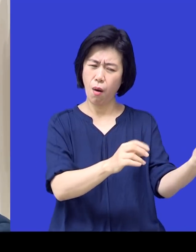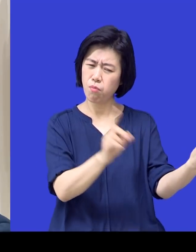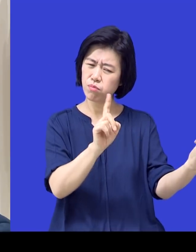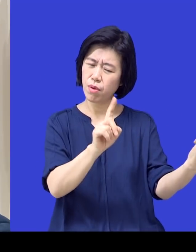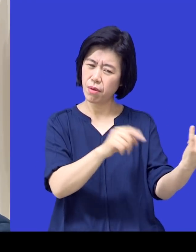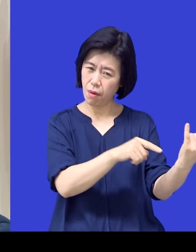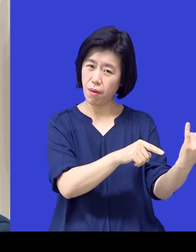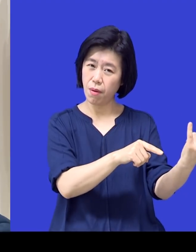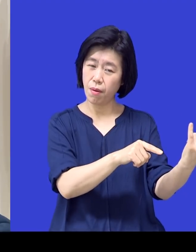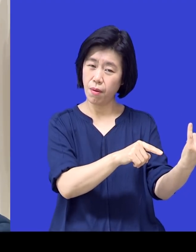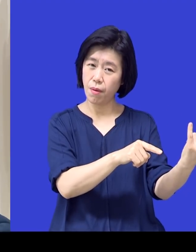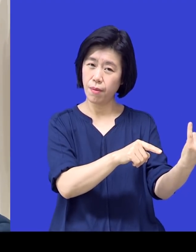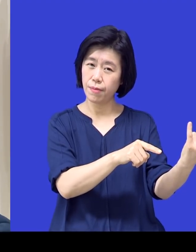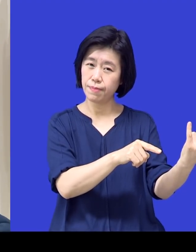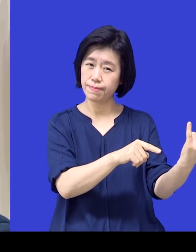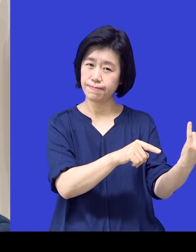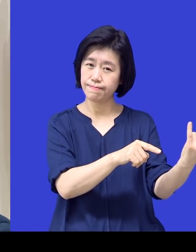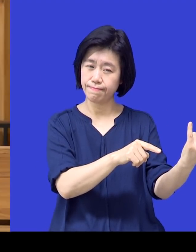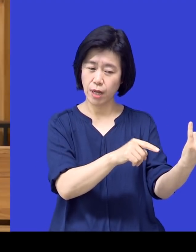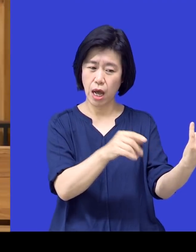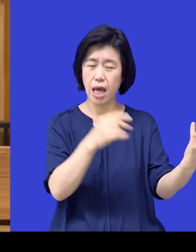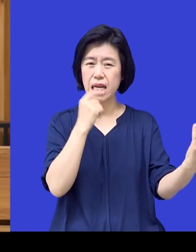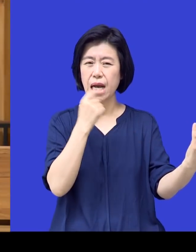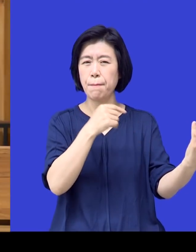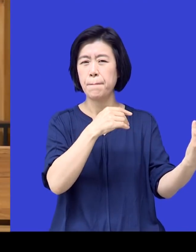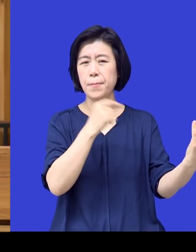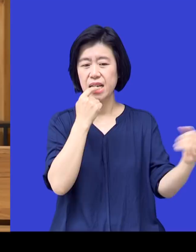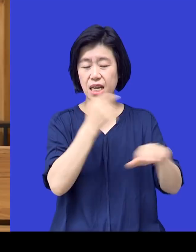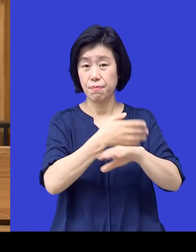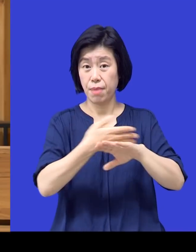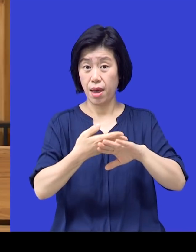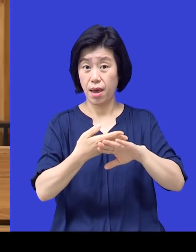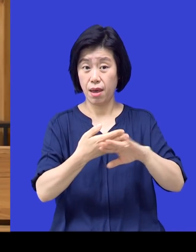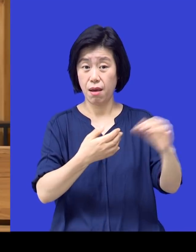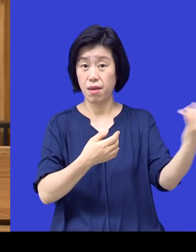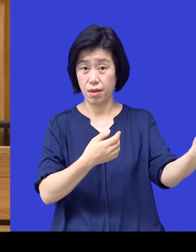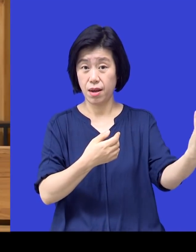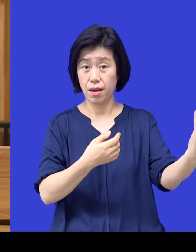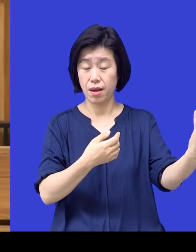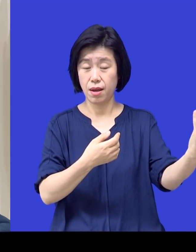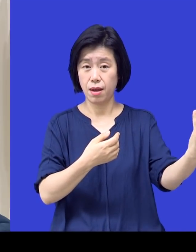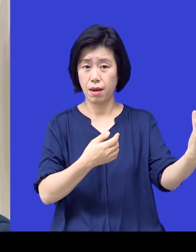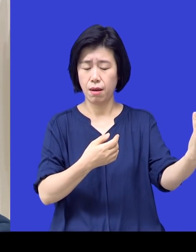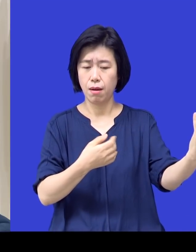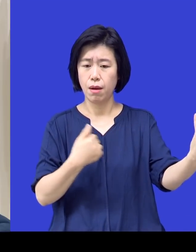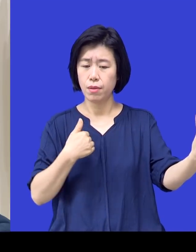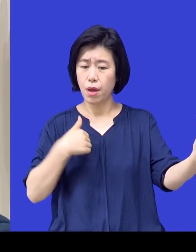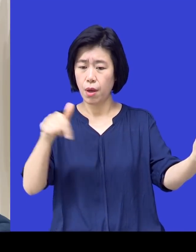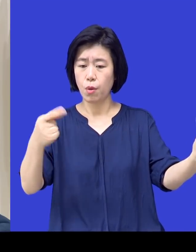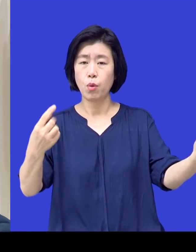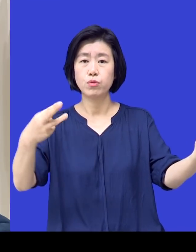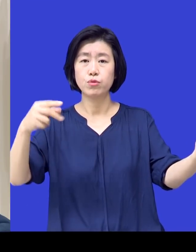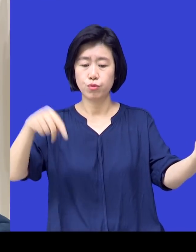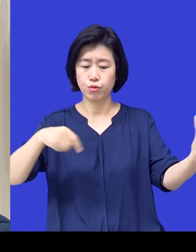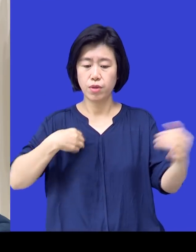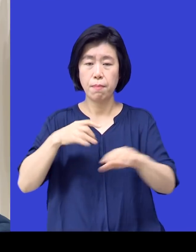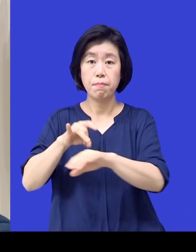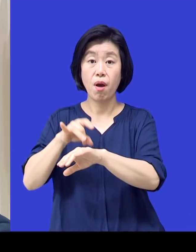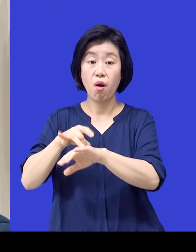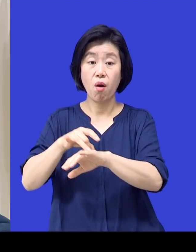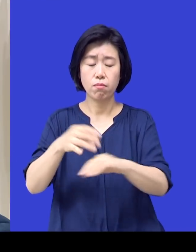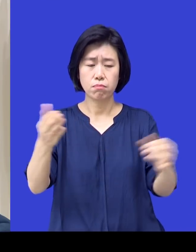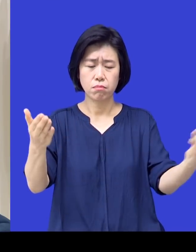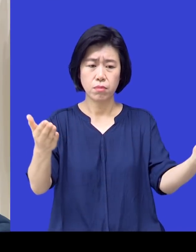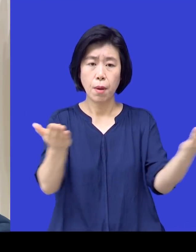걸린 아이하고 골수가 매치가 됐다는 거예요. 네. 저는 잊고 있었는데. 네. 그래서 뭐 제 아내도 그렇고 저도